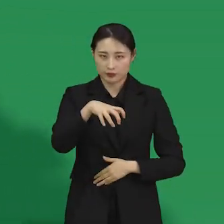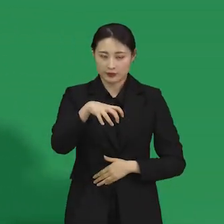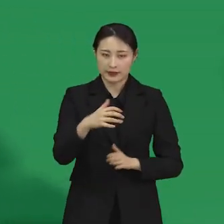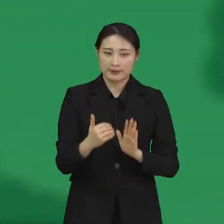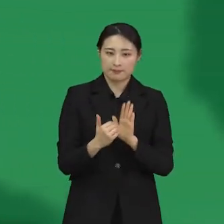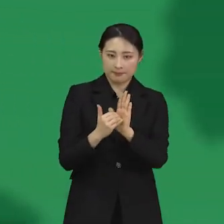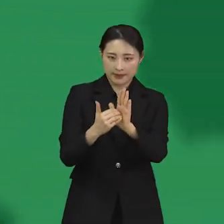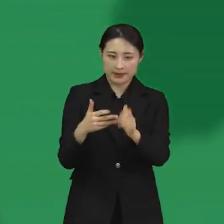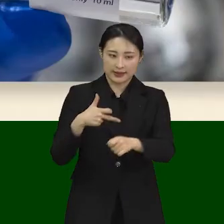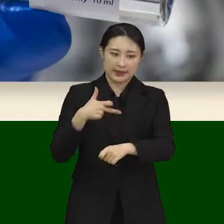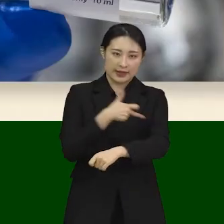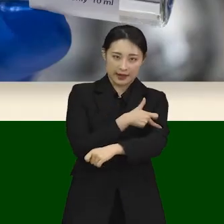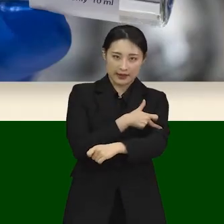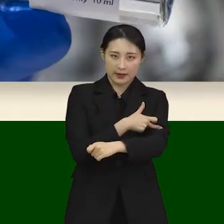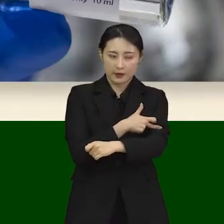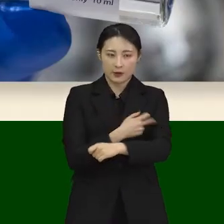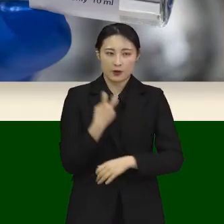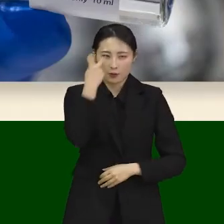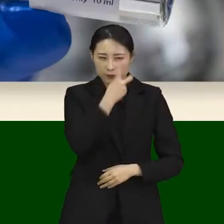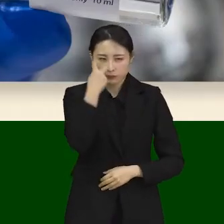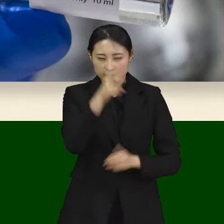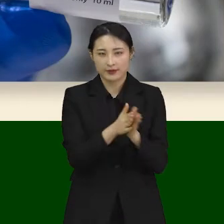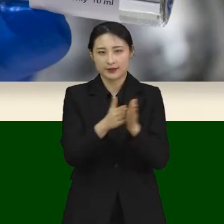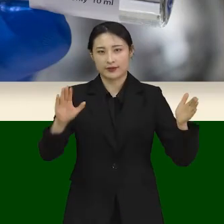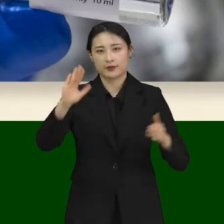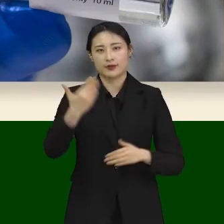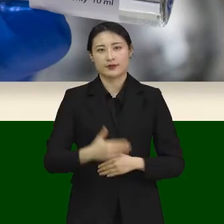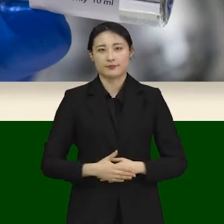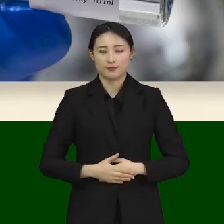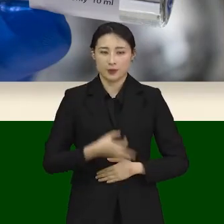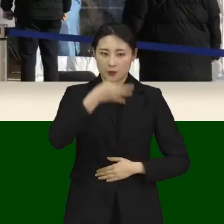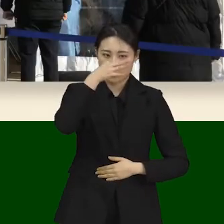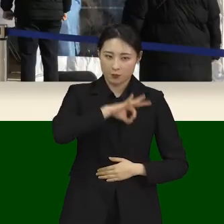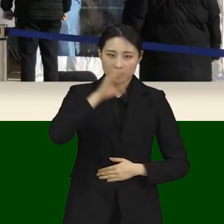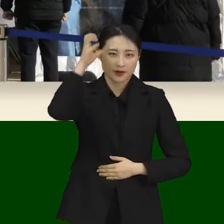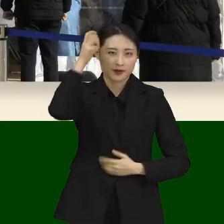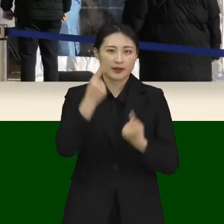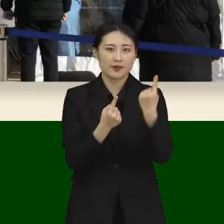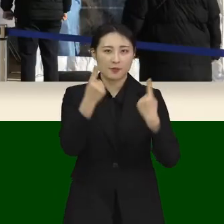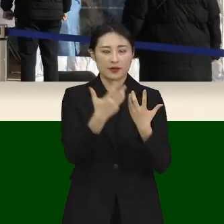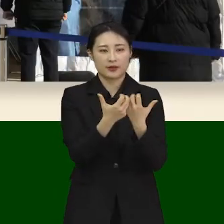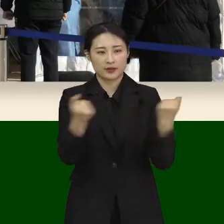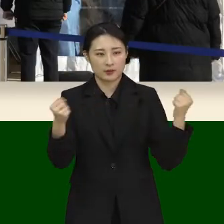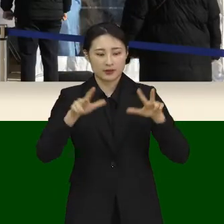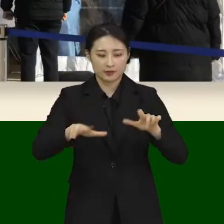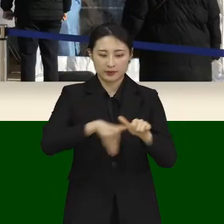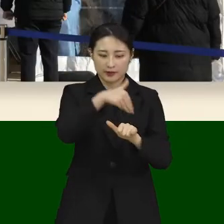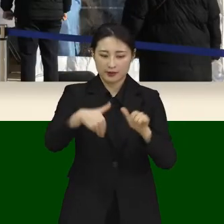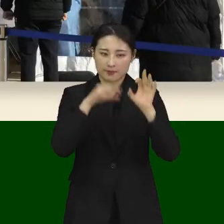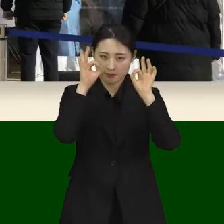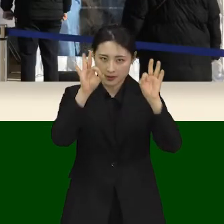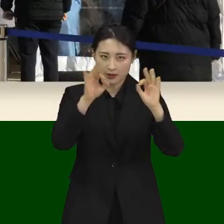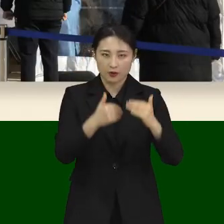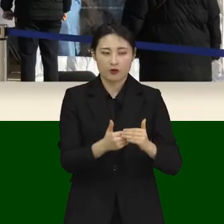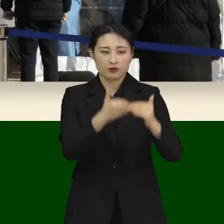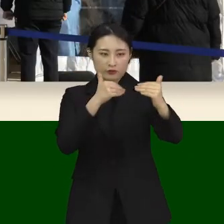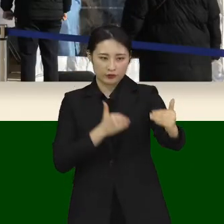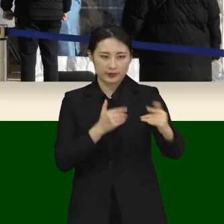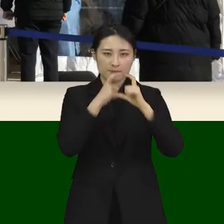테스트를 시작했습니다. 백신의 효과에 대한 기대와는 별개로 현재로서는 거리 두기와 마스크 착용